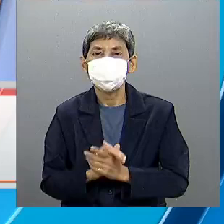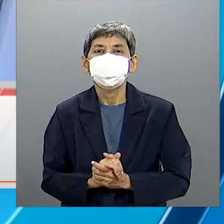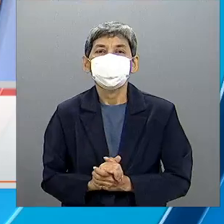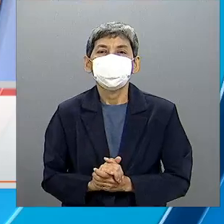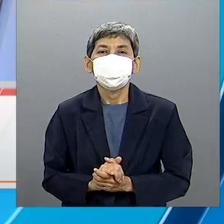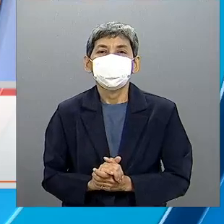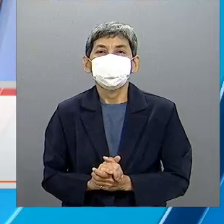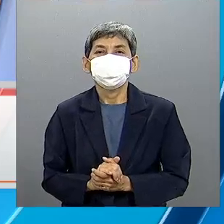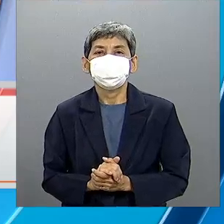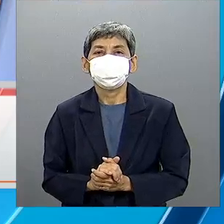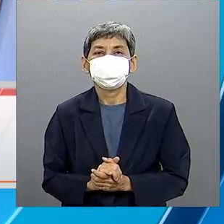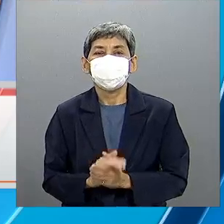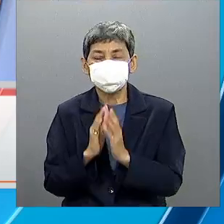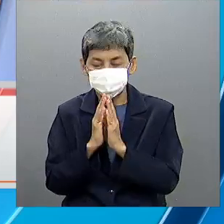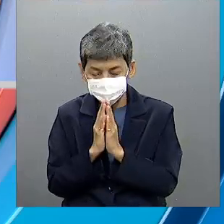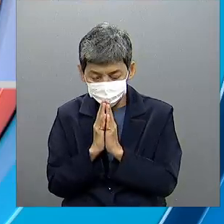สวัสดีค่ะ